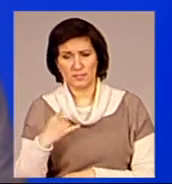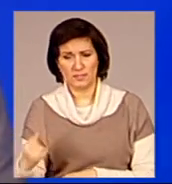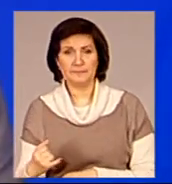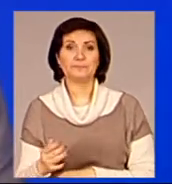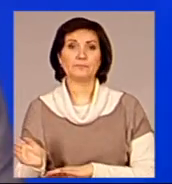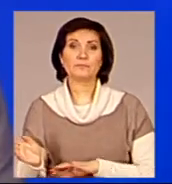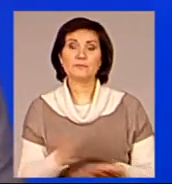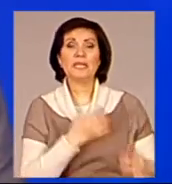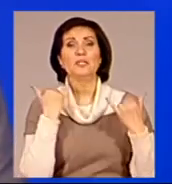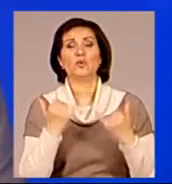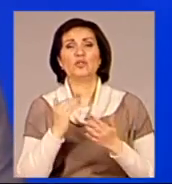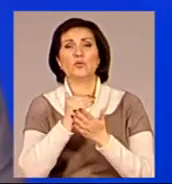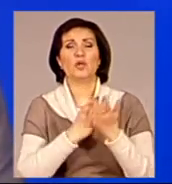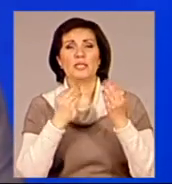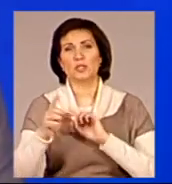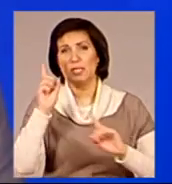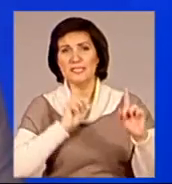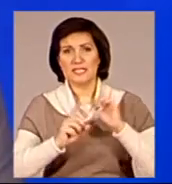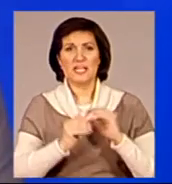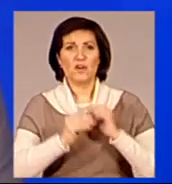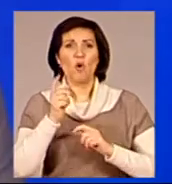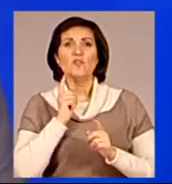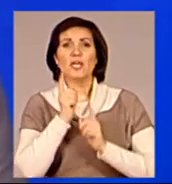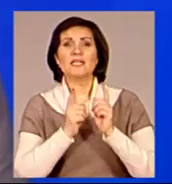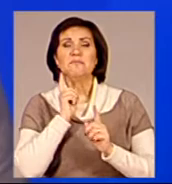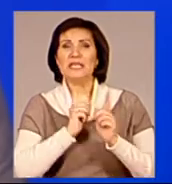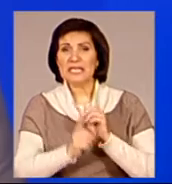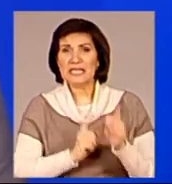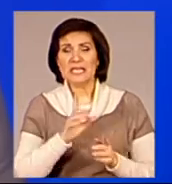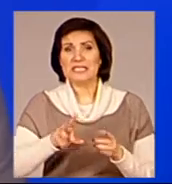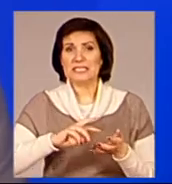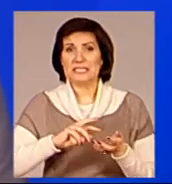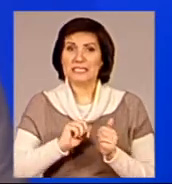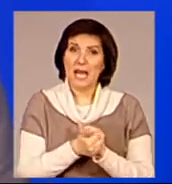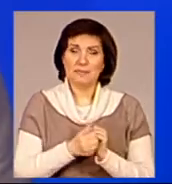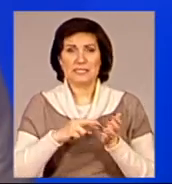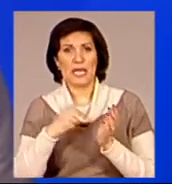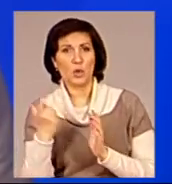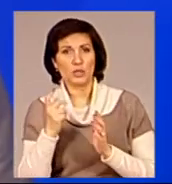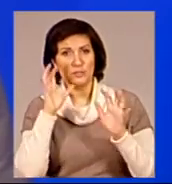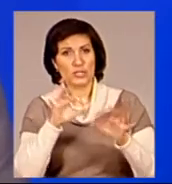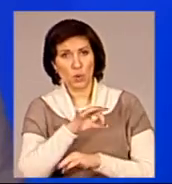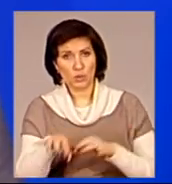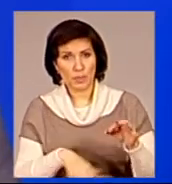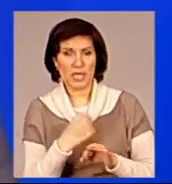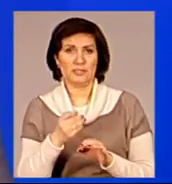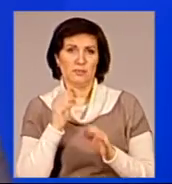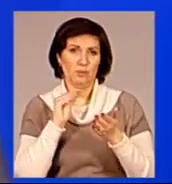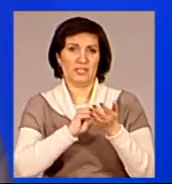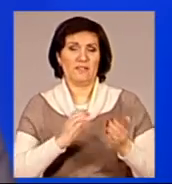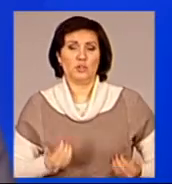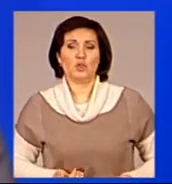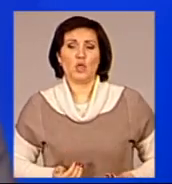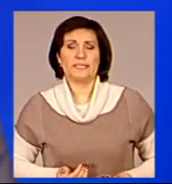Сьогоднішній порядок денний пленарного засідання Верховної Ради змінили. Замість економічних законопроєктів на розгляд поставили соціальні.